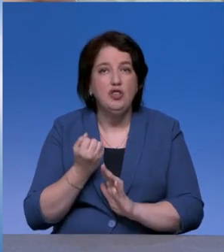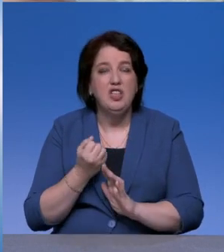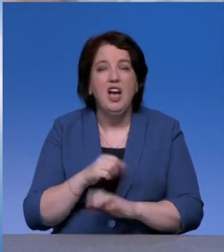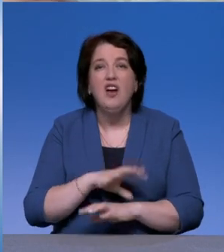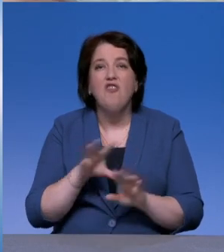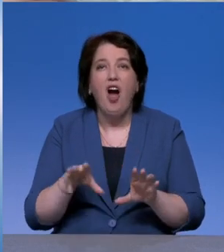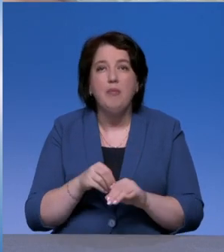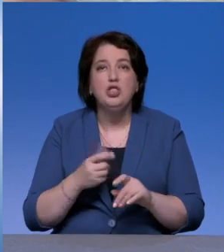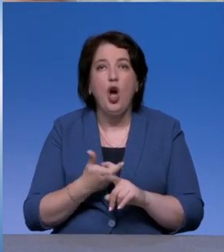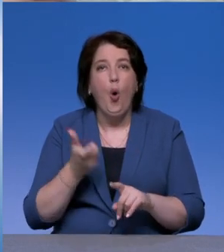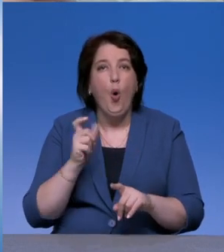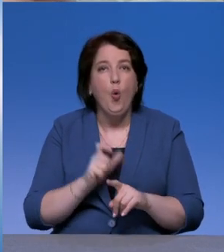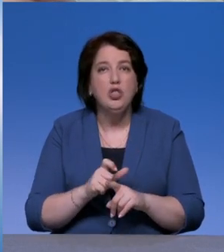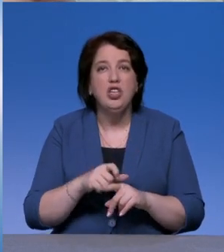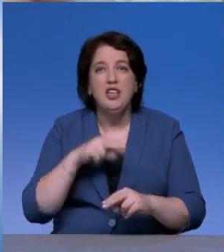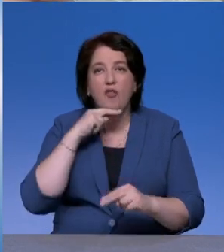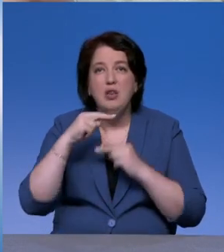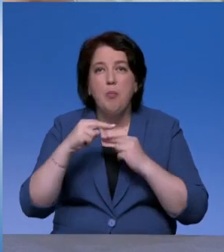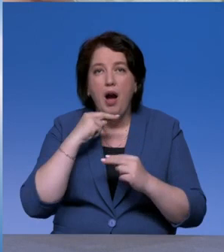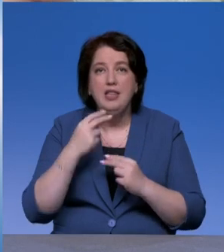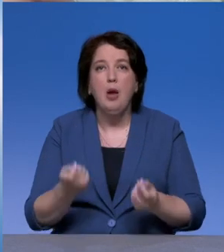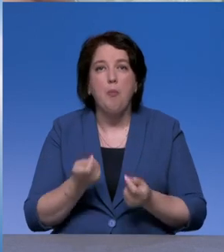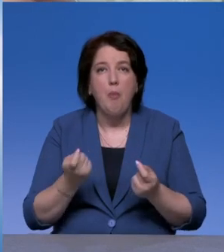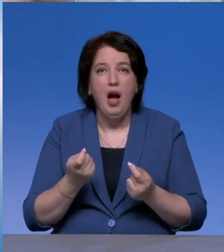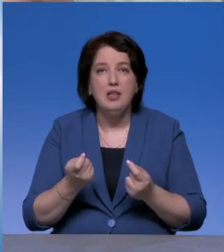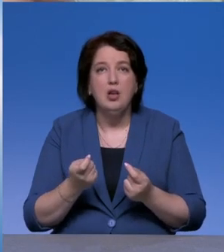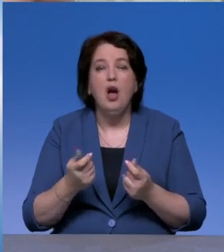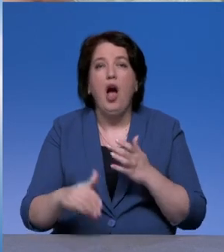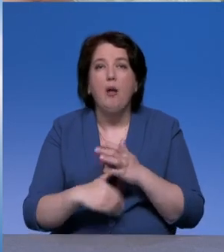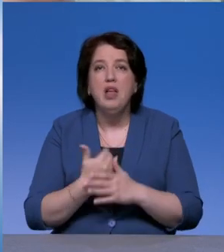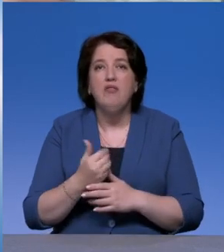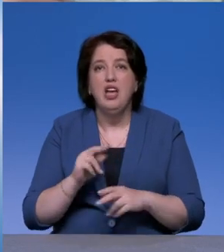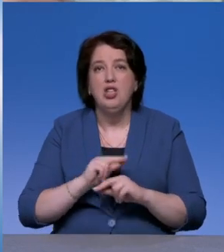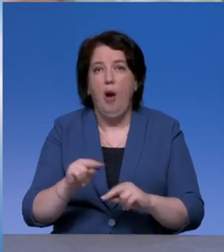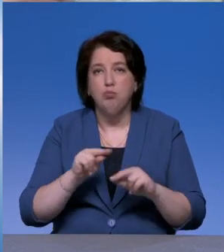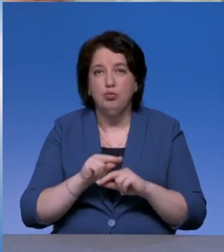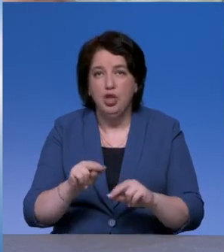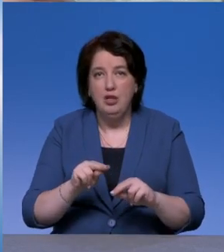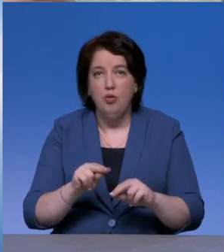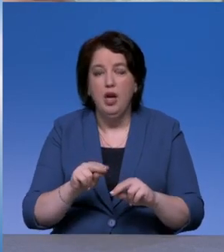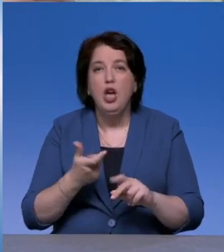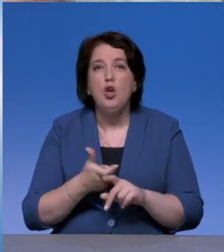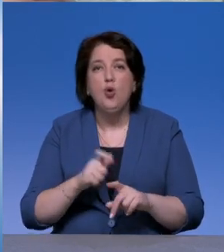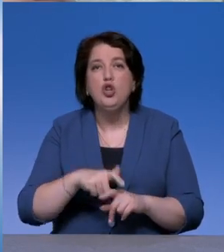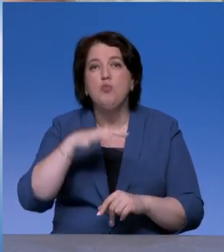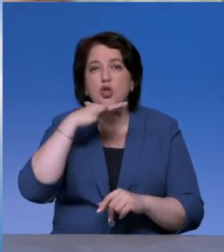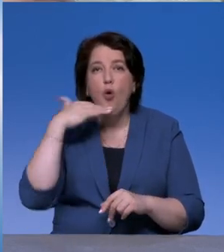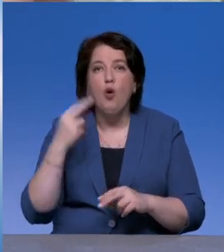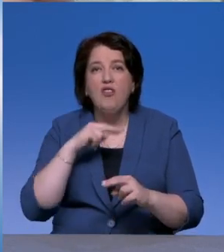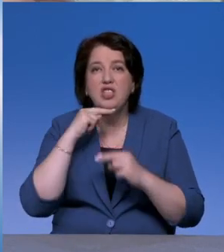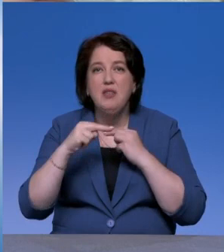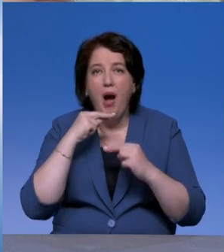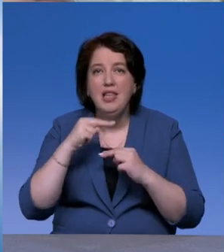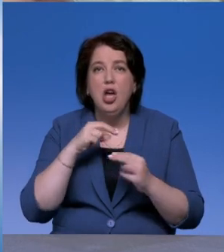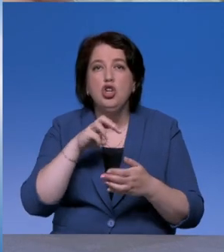очень мало внимания уделяется именно переобучению водителей, и очень много внимания уделяется штрафам,